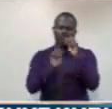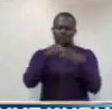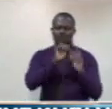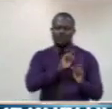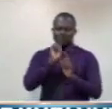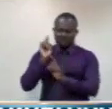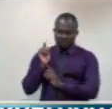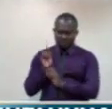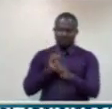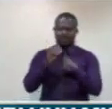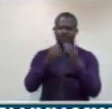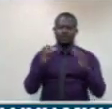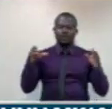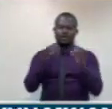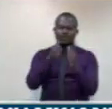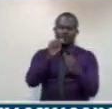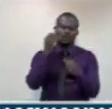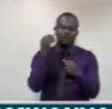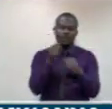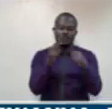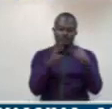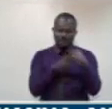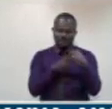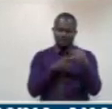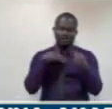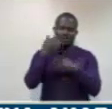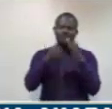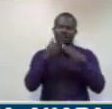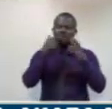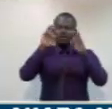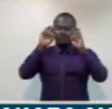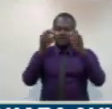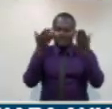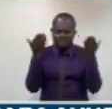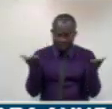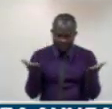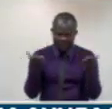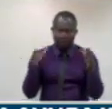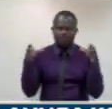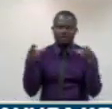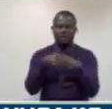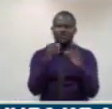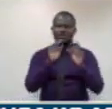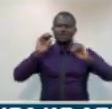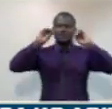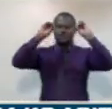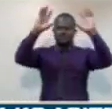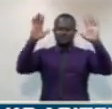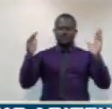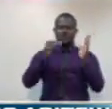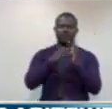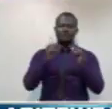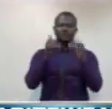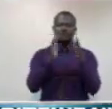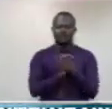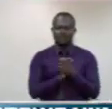ngabo z'igihugu duhura nabo bwa mbere mu kwezi kwa karindwi bita tuvuga tuti ese ko twahuraga ubundi muri volleyball twakongiye